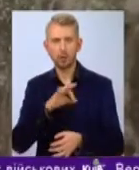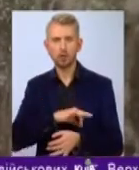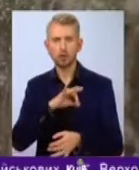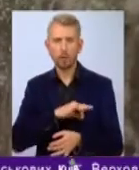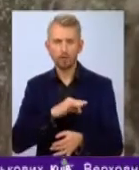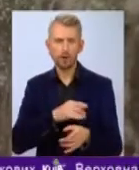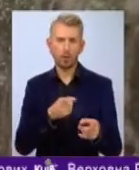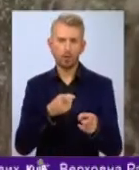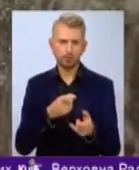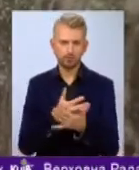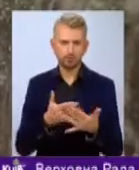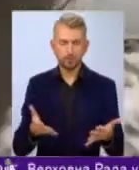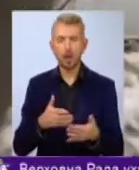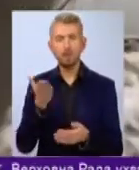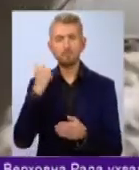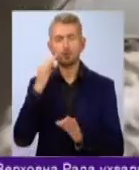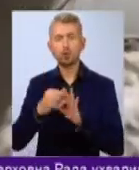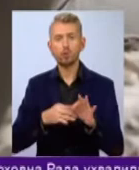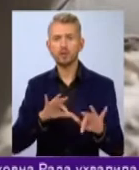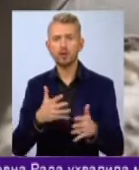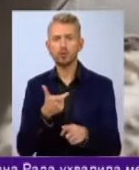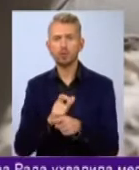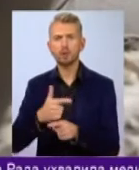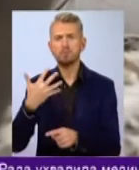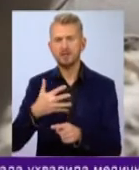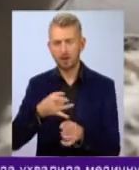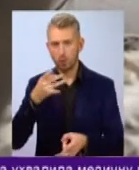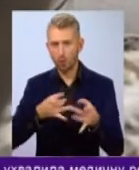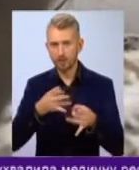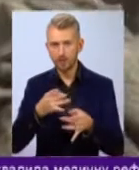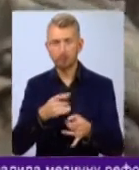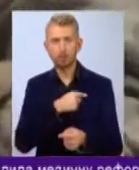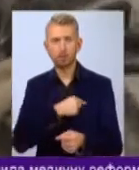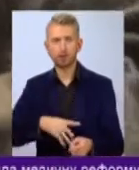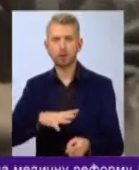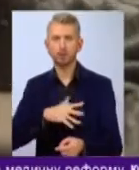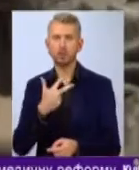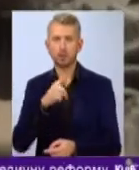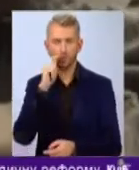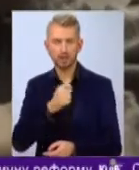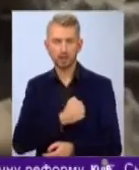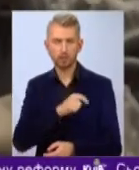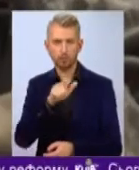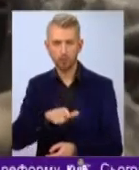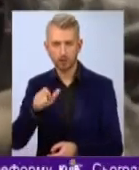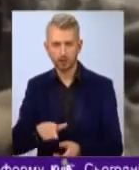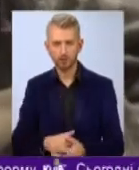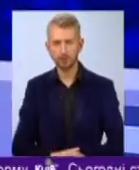піхотне озброєння. А минулої доби, нагадаю, сталося понад півсотні ворожих обстрілів. Поранень зазнали 3 українських воїнів.